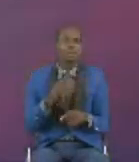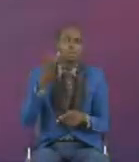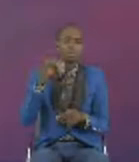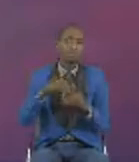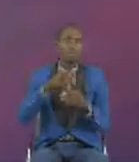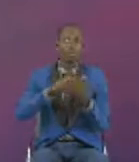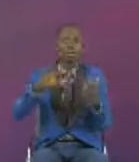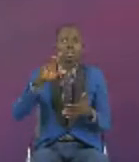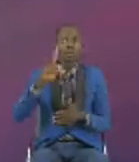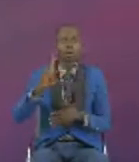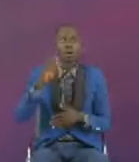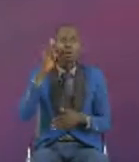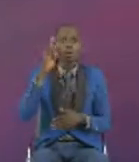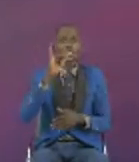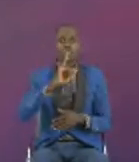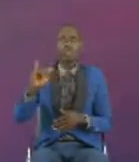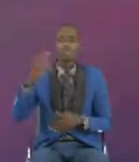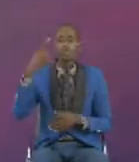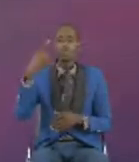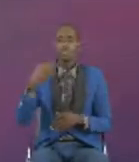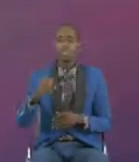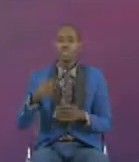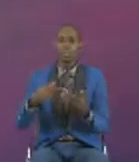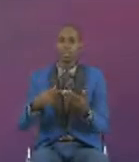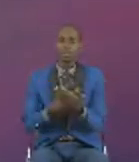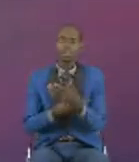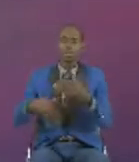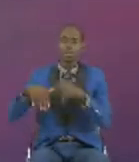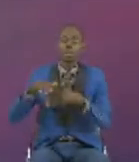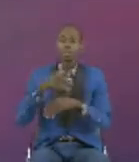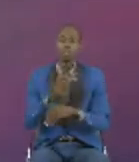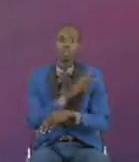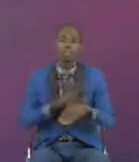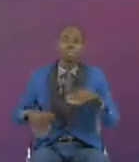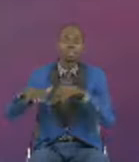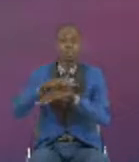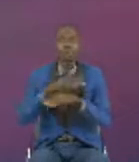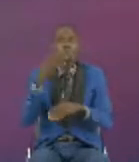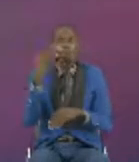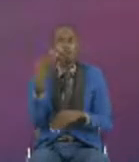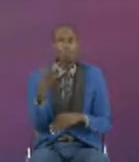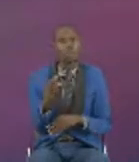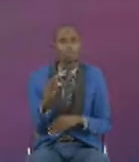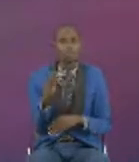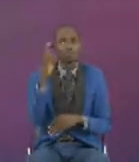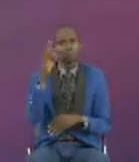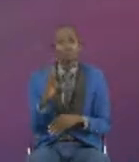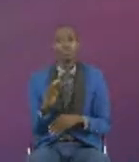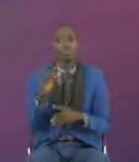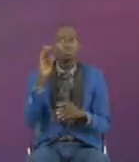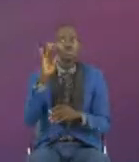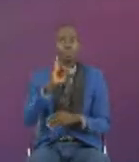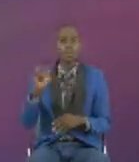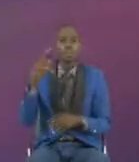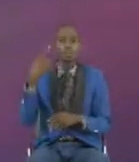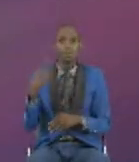le royaume de Dieu. Ça, ce verset, le dernier verset, prêchant le royaume